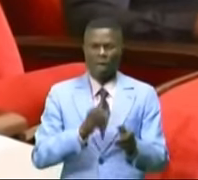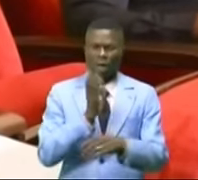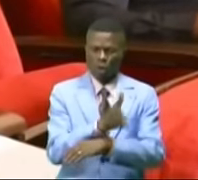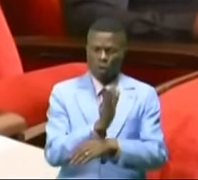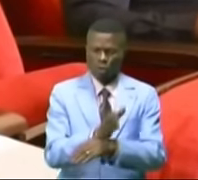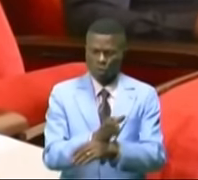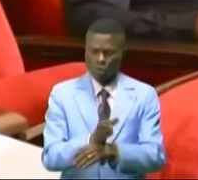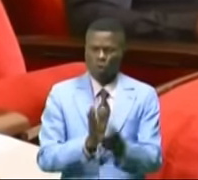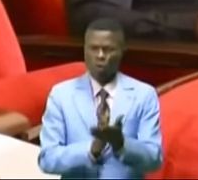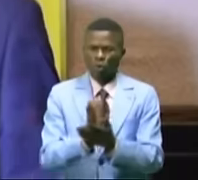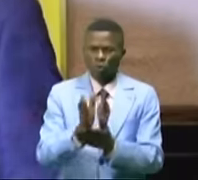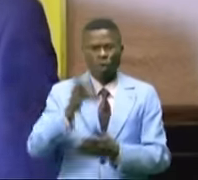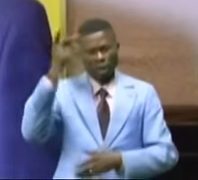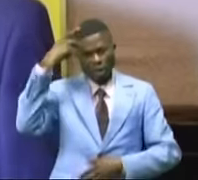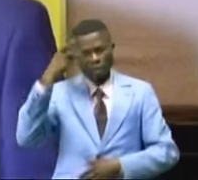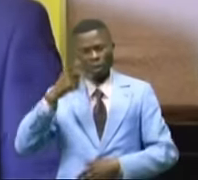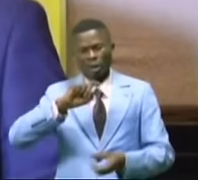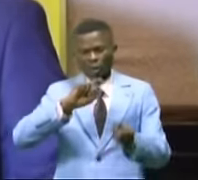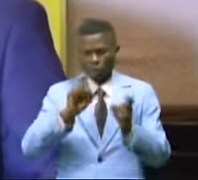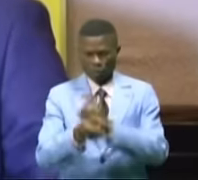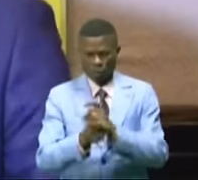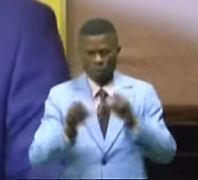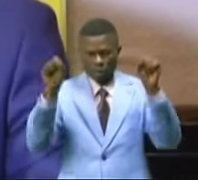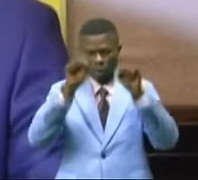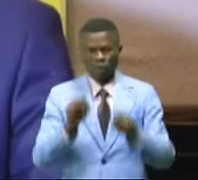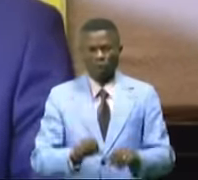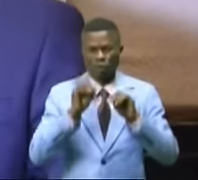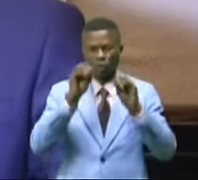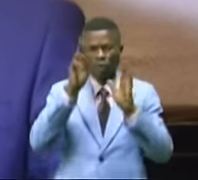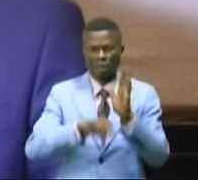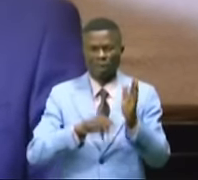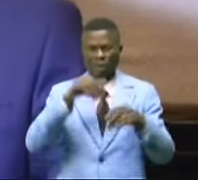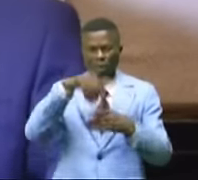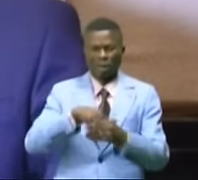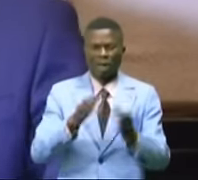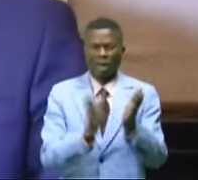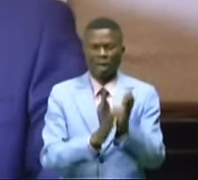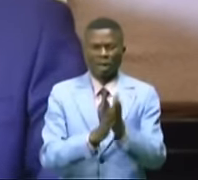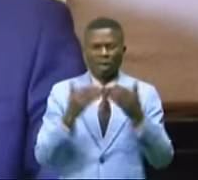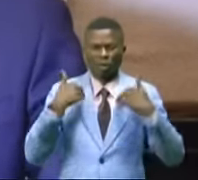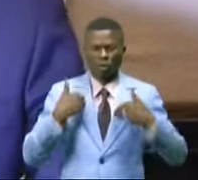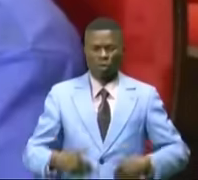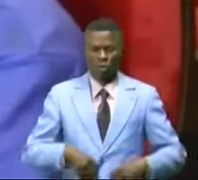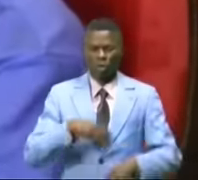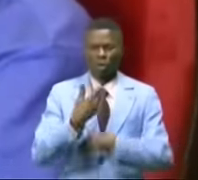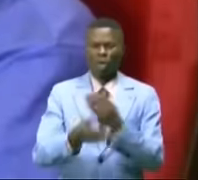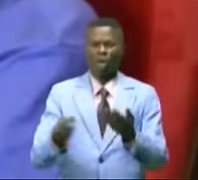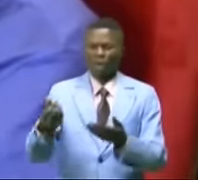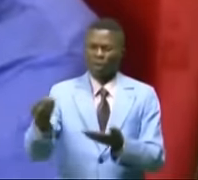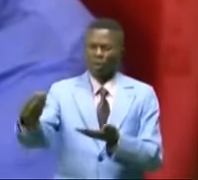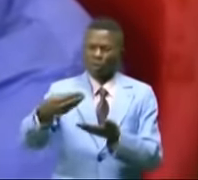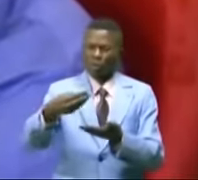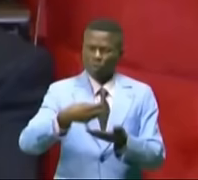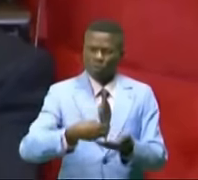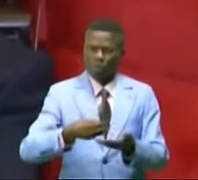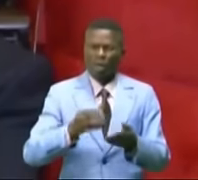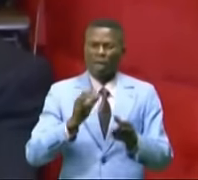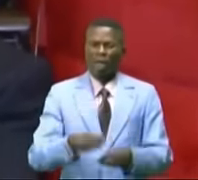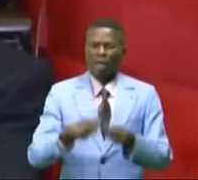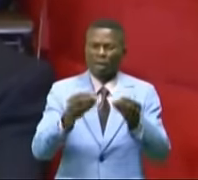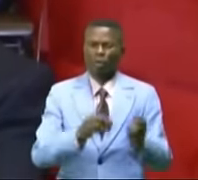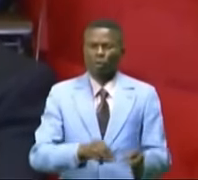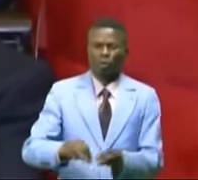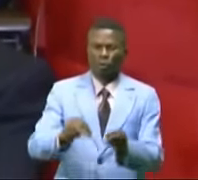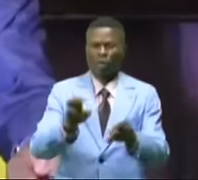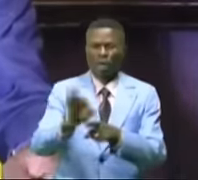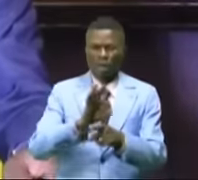les directives et les politiques pour changer le système d'enseignement à l'école de santé, mais aussi mobiliser les fonds et mobiliser les moyens pour que